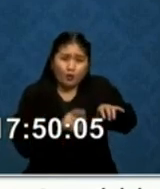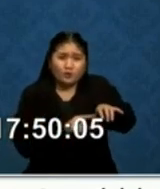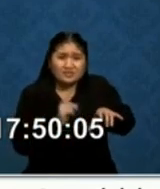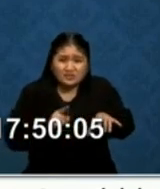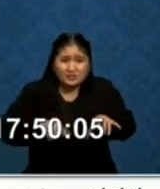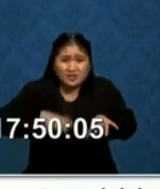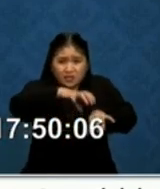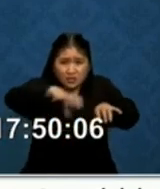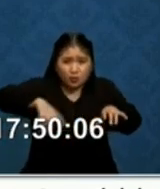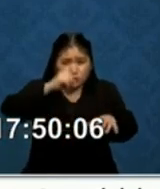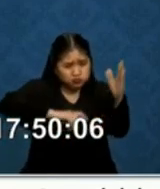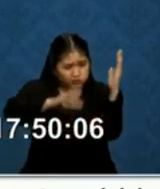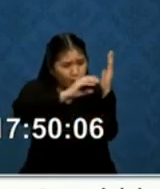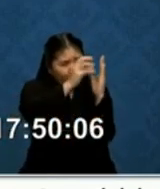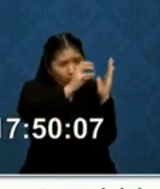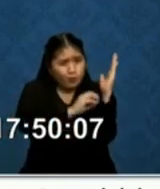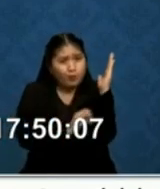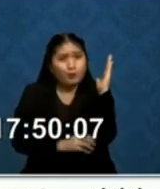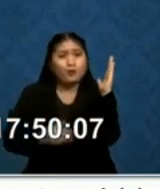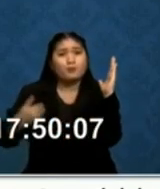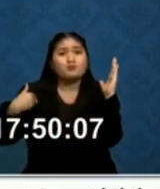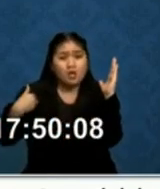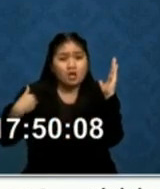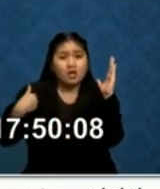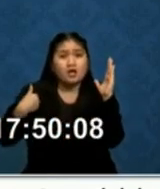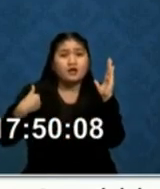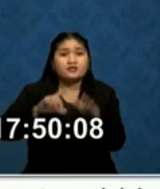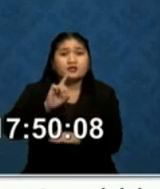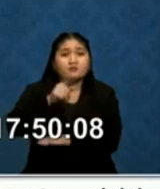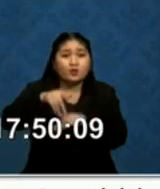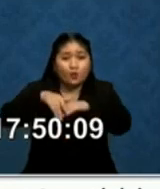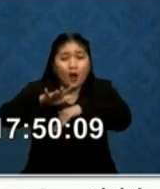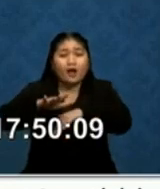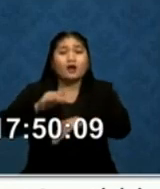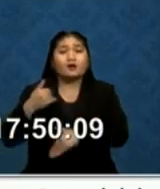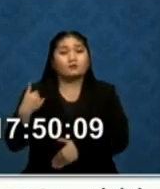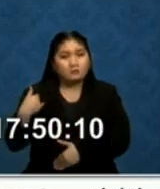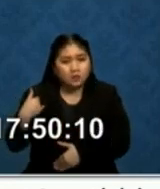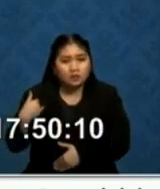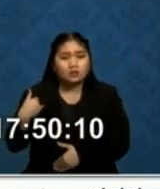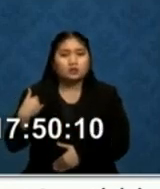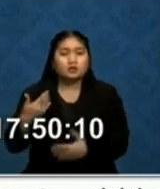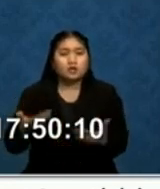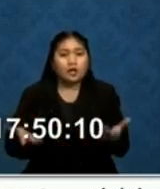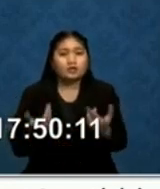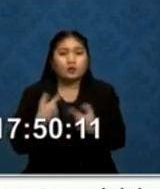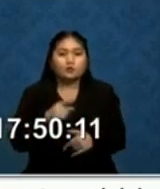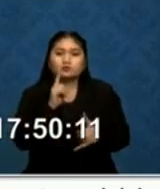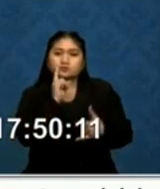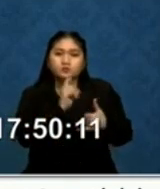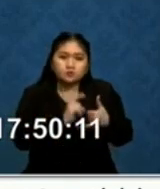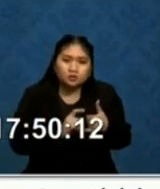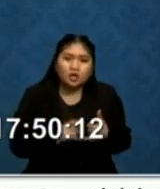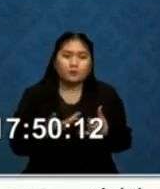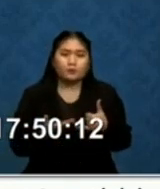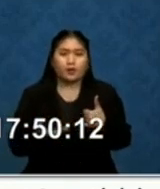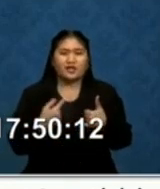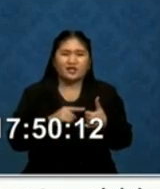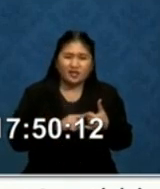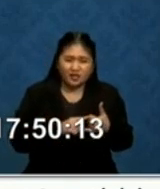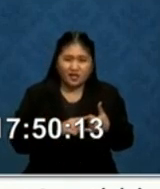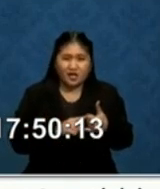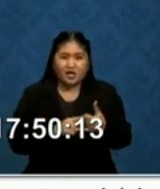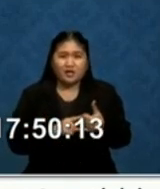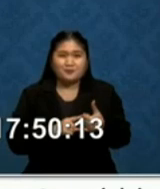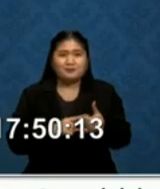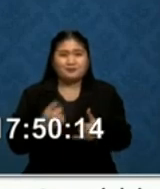วจทั่วประเทศค่ะ 1,488 สถานีจากการสำรวจความคิดเห็นของผู้ถูกกระทำและแนวโน้มทั่วโลกนะค